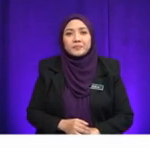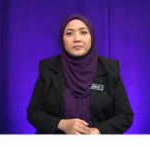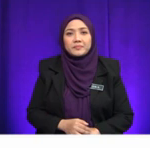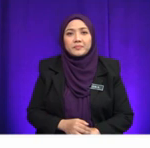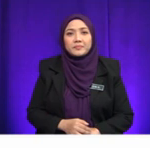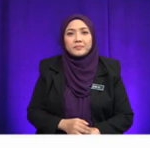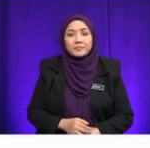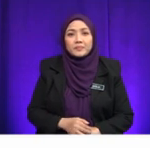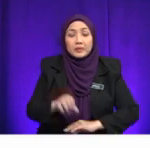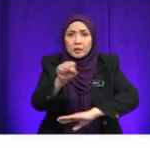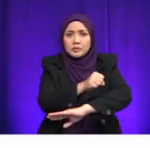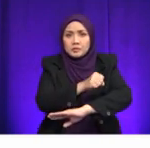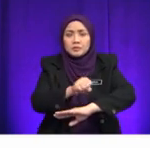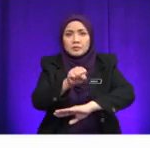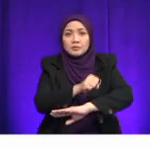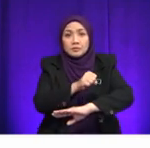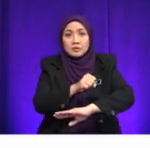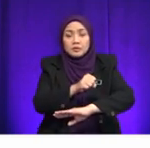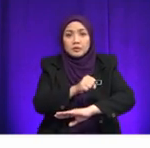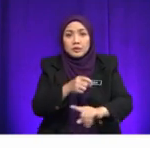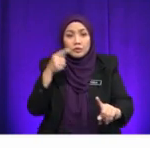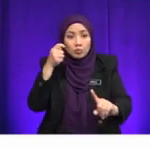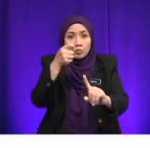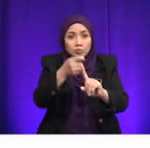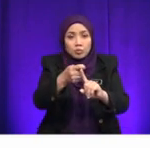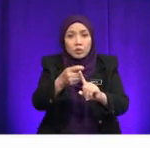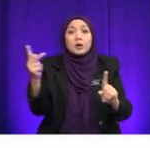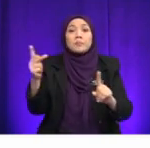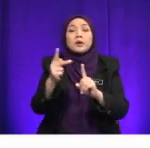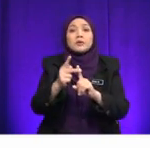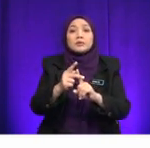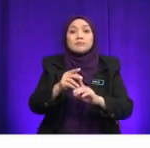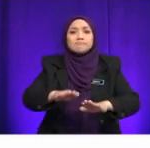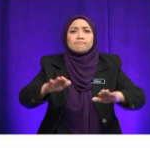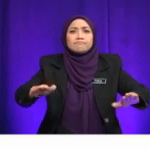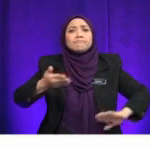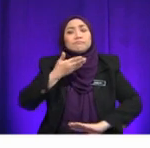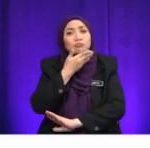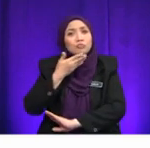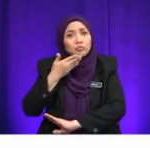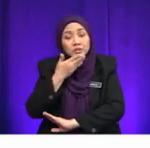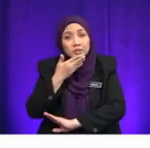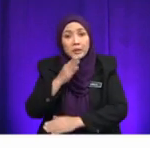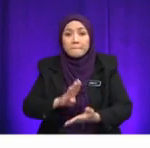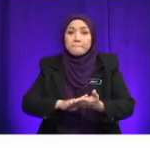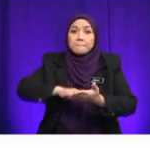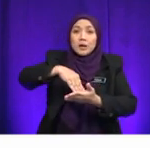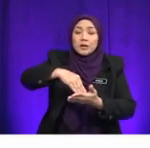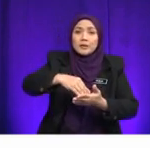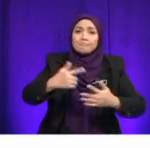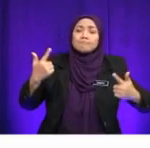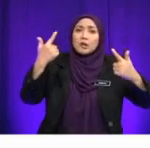saja Ini hasilnya ditujukan pada anak muda supaya anak-anak muda bangkit berjuang untuk